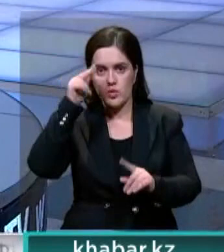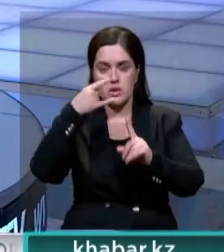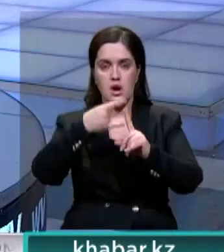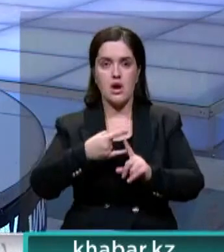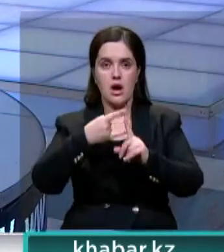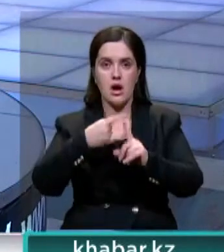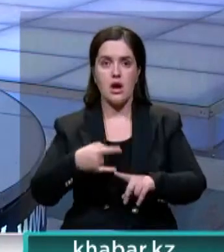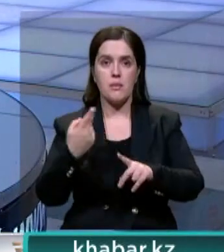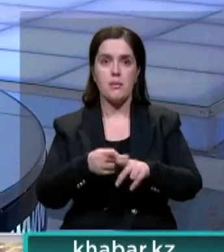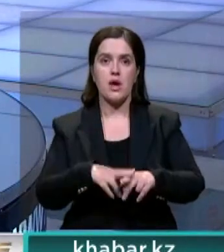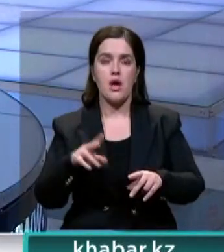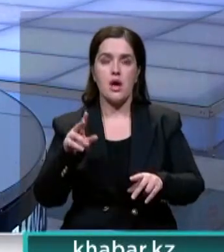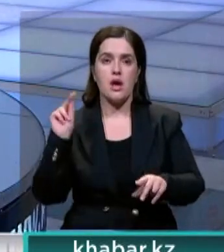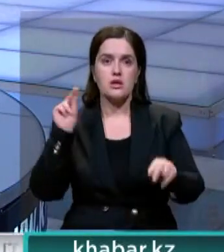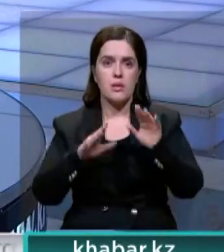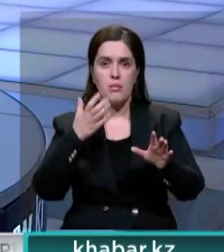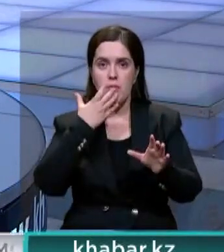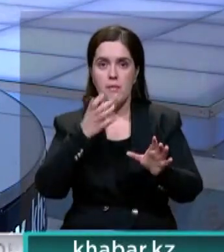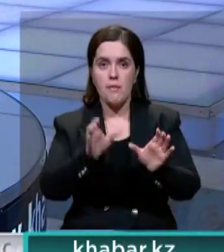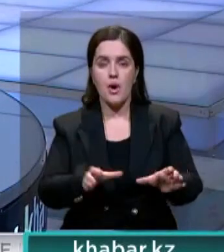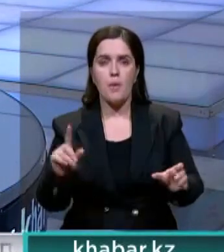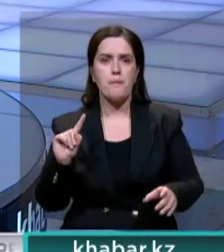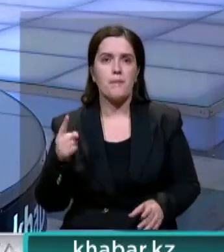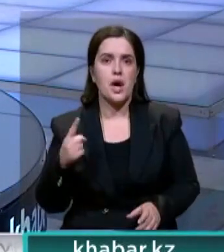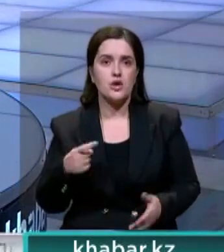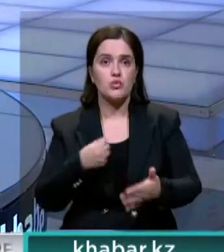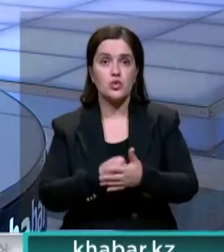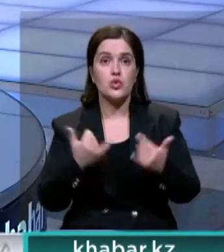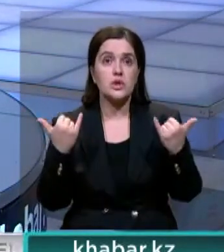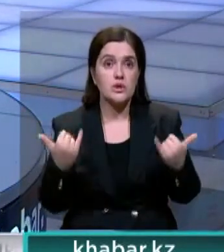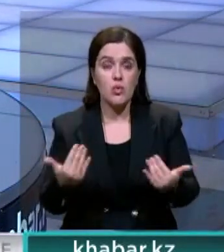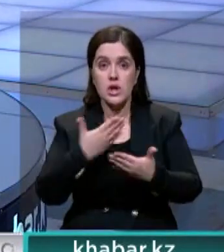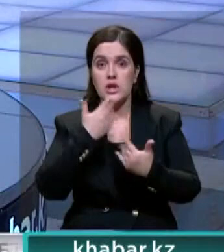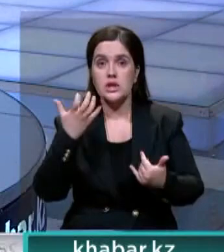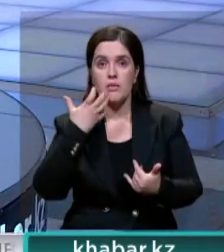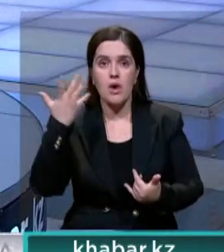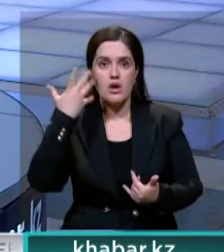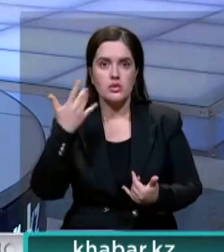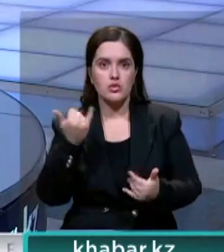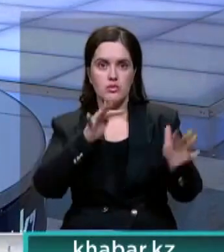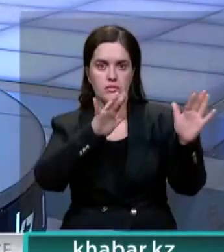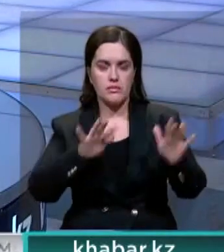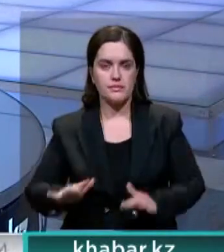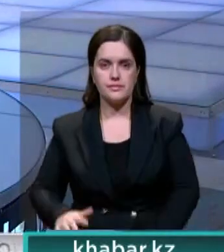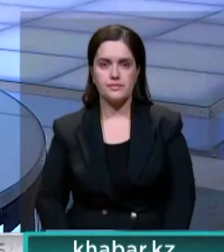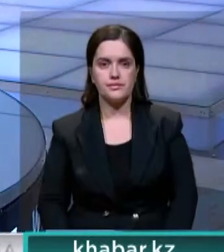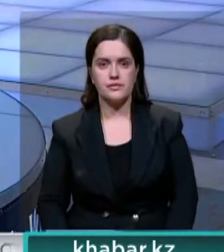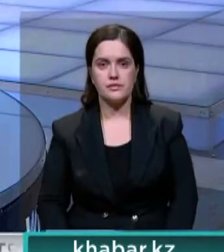жители многоэтажек массово скупают обогреватели. Почему там до сих пор нет тепла, когда за окном уже идет первый снег?